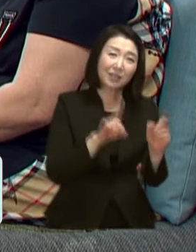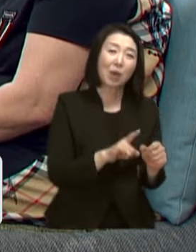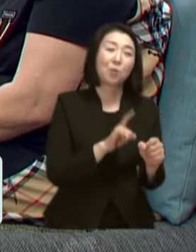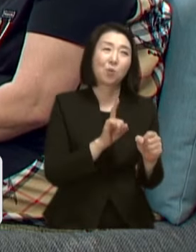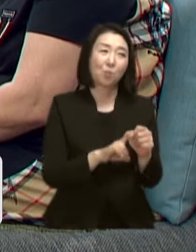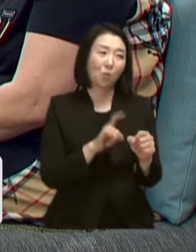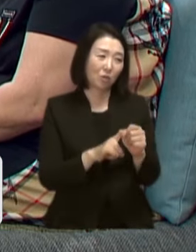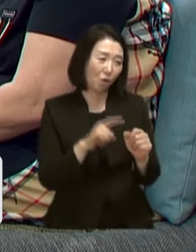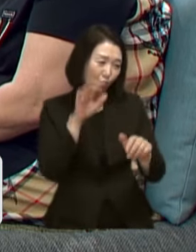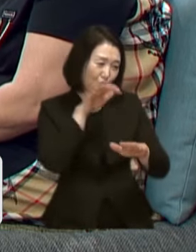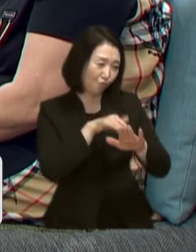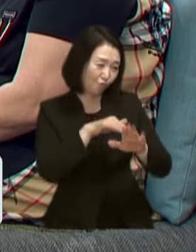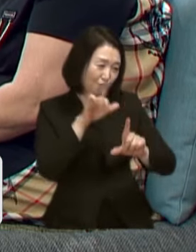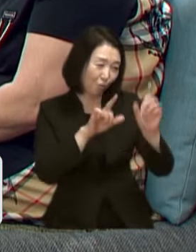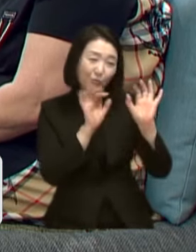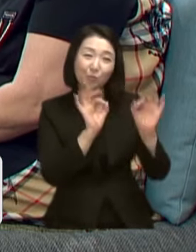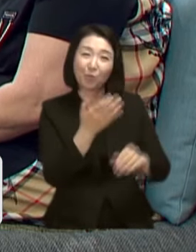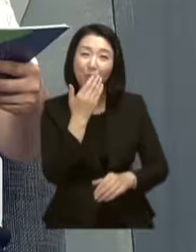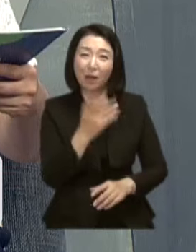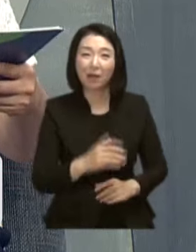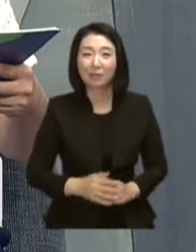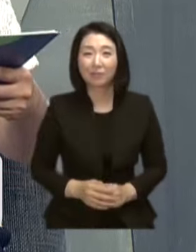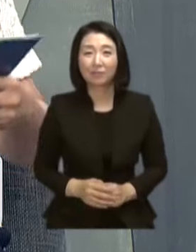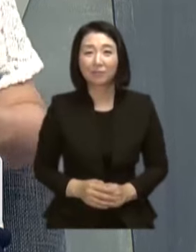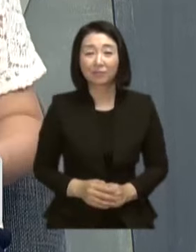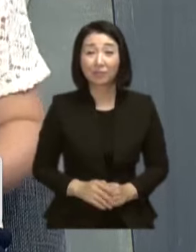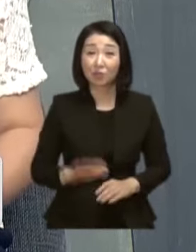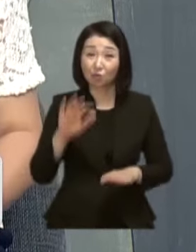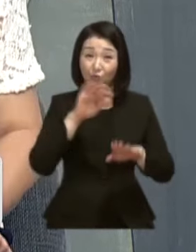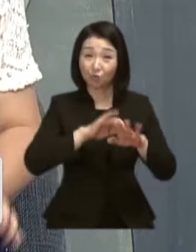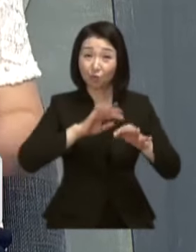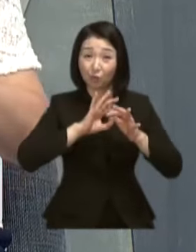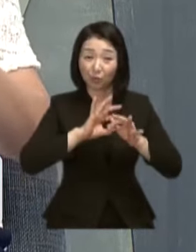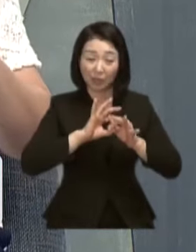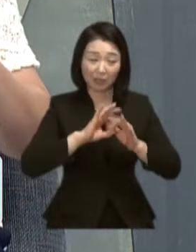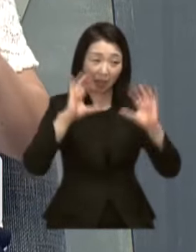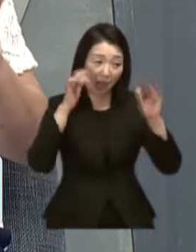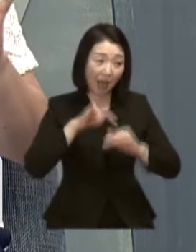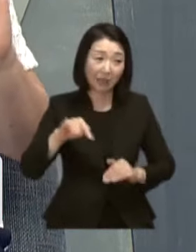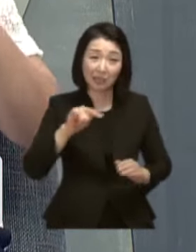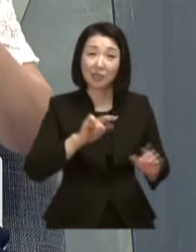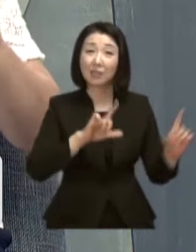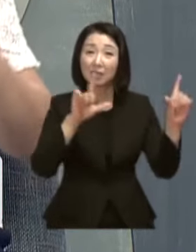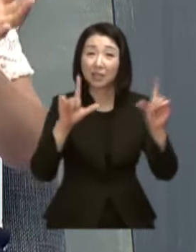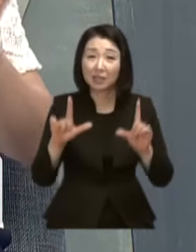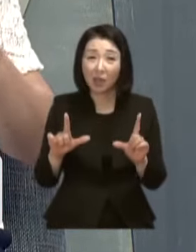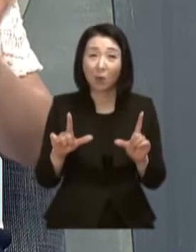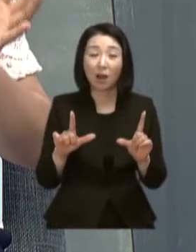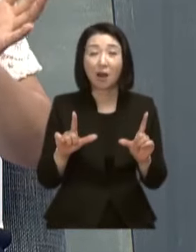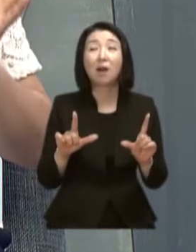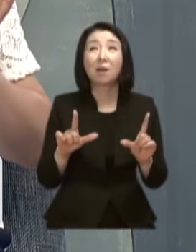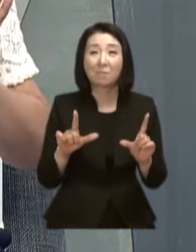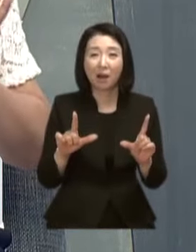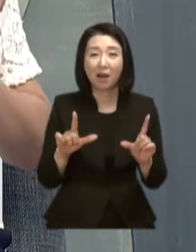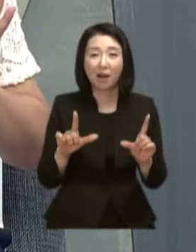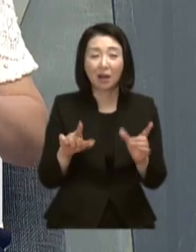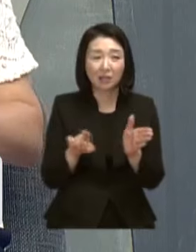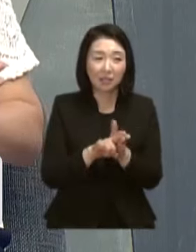진짜 보이는 것 같아요. 근데 사실 이런 훈련들을 통해서 아이들이 이제 생활이나 신앙의 변화가 많이